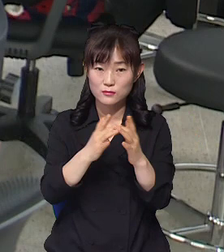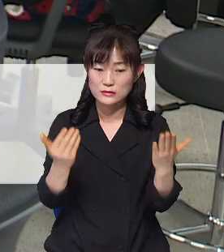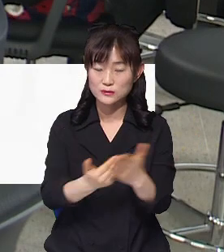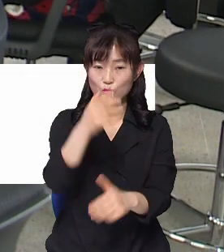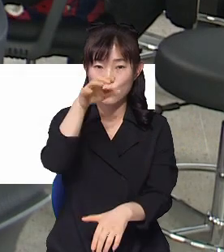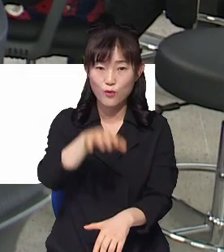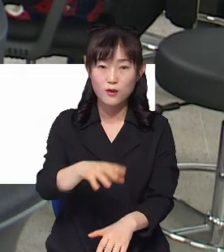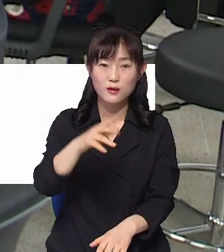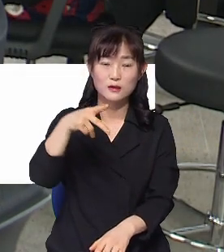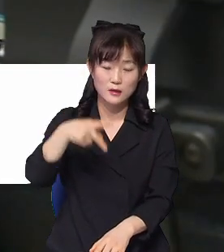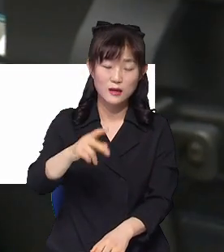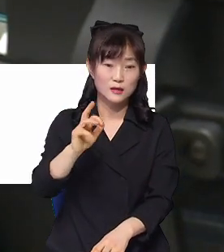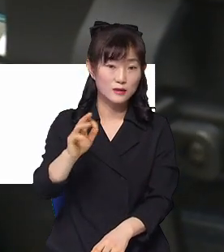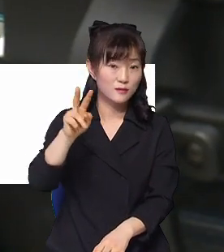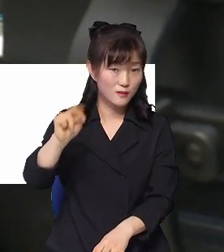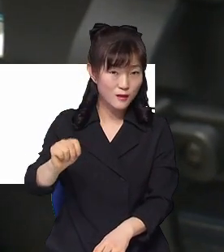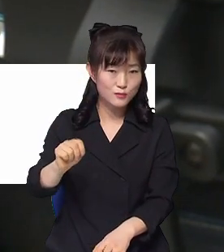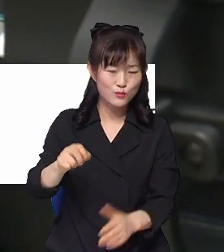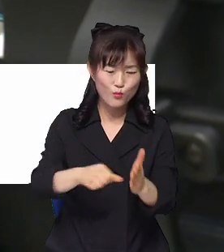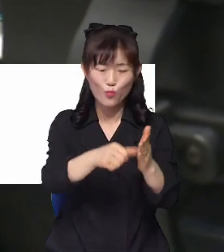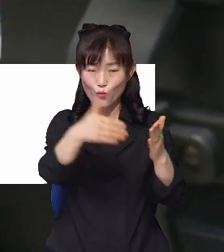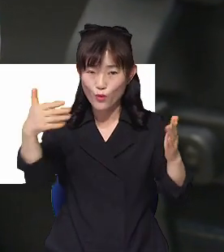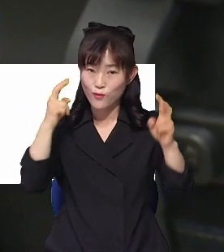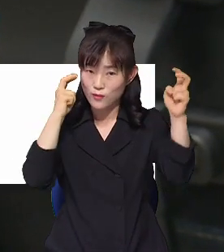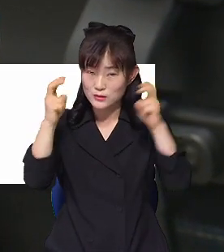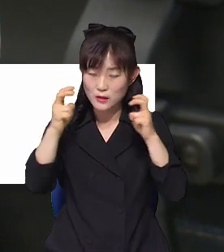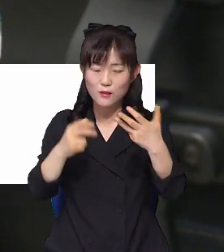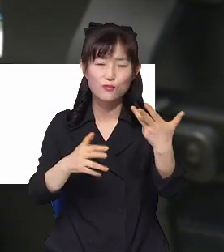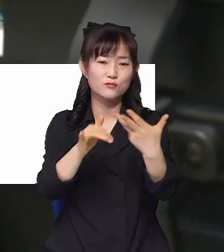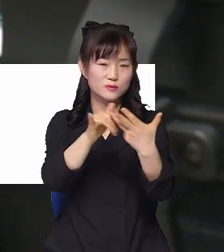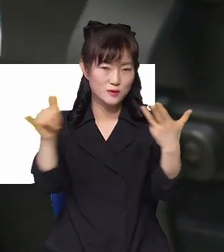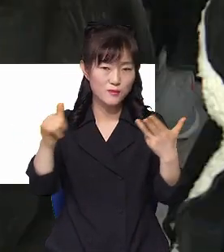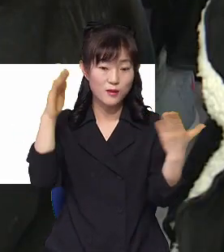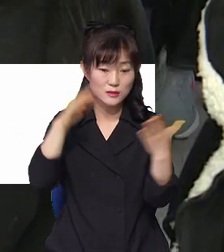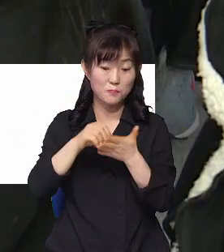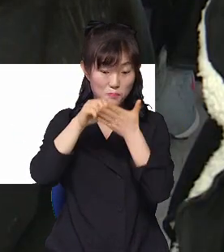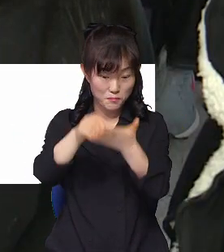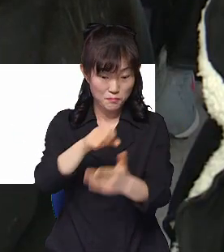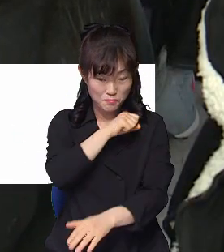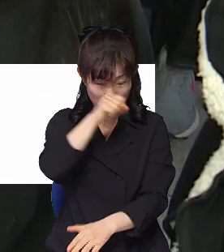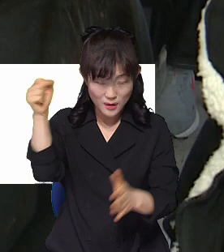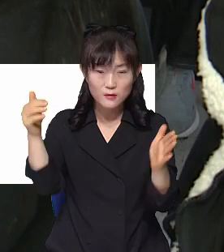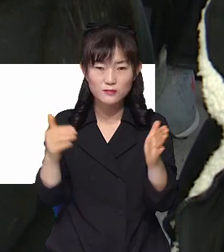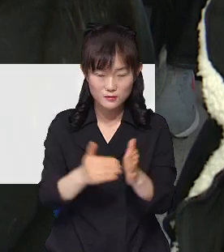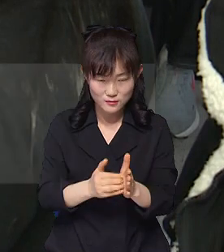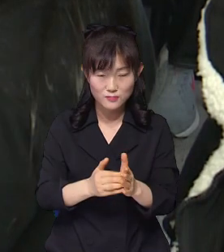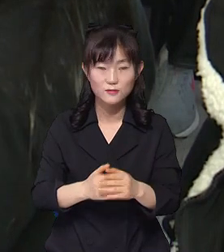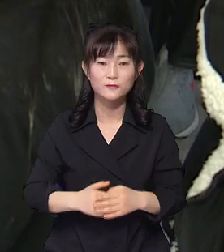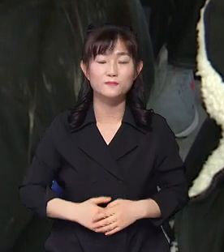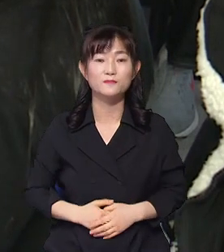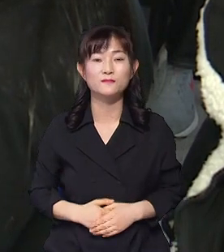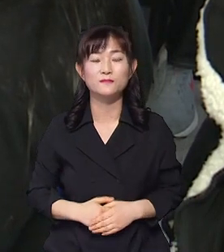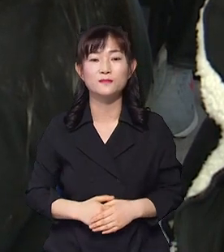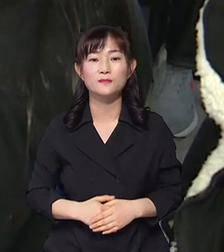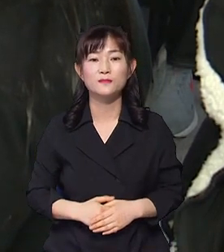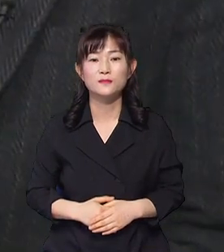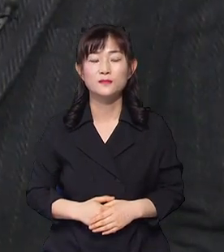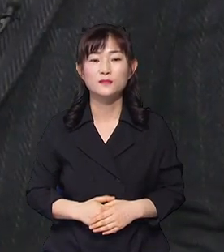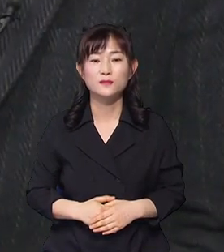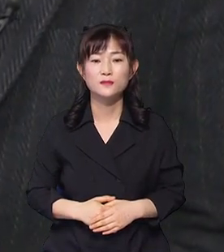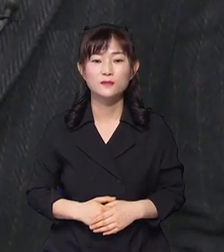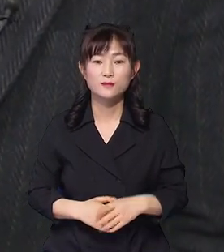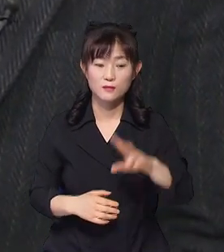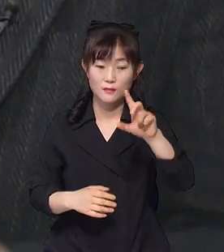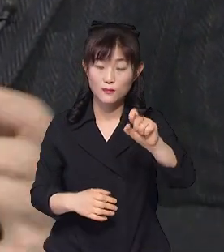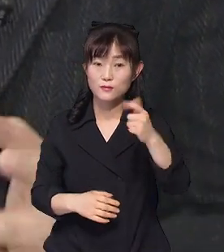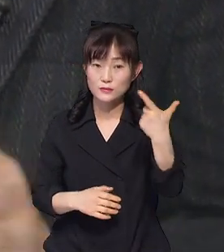인터넷진흥원과 KDN 등 업계에서 내로라하는 직장에 8명의 학생이 들어가는 등 취업의 질도 높았습니다.